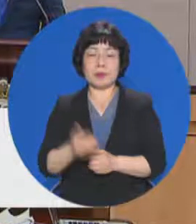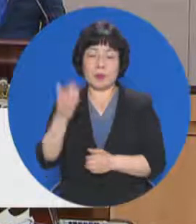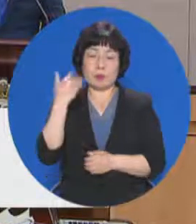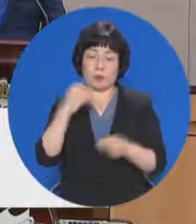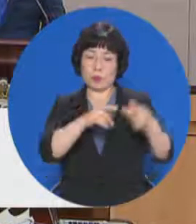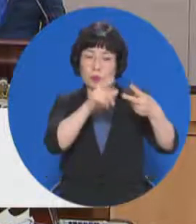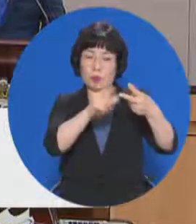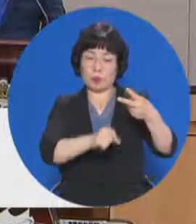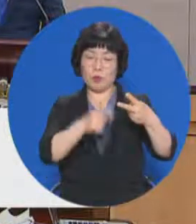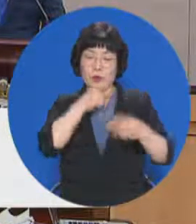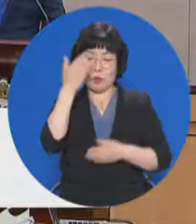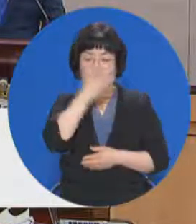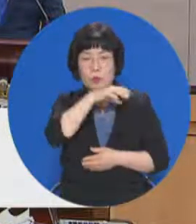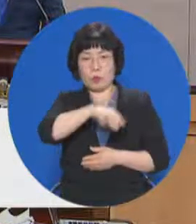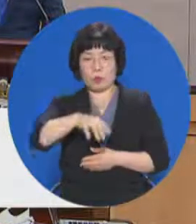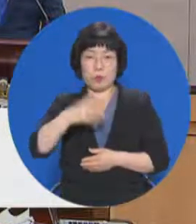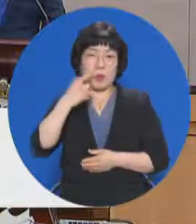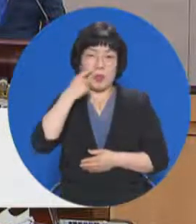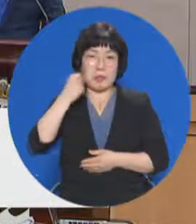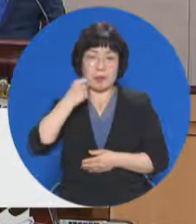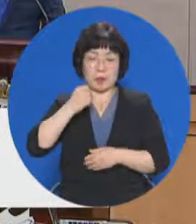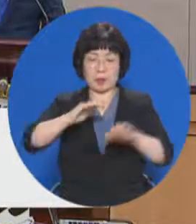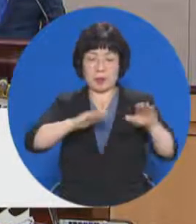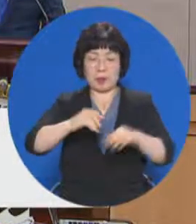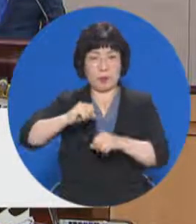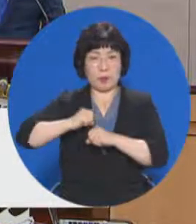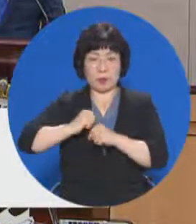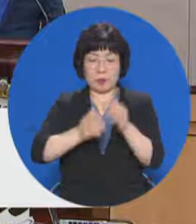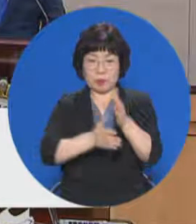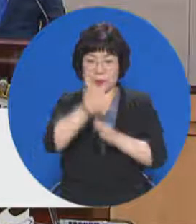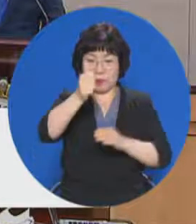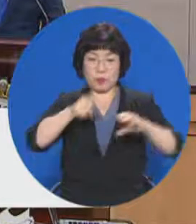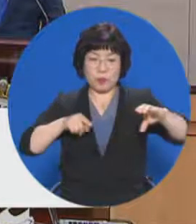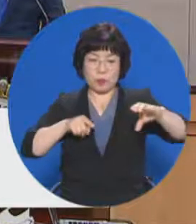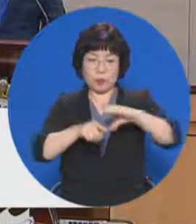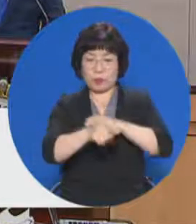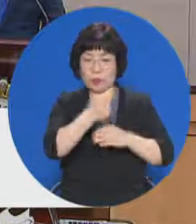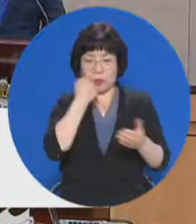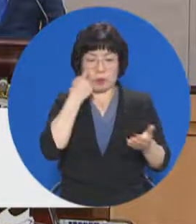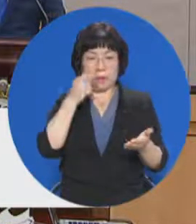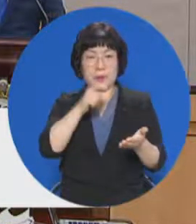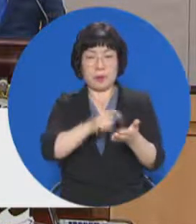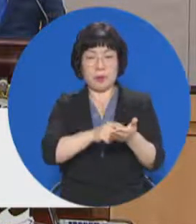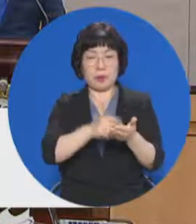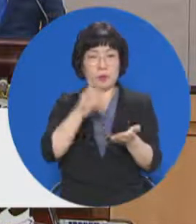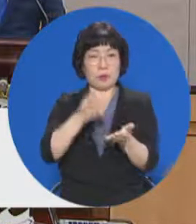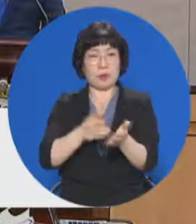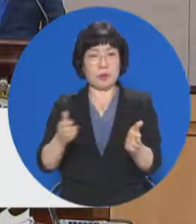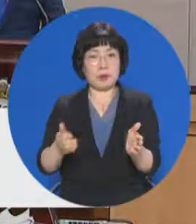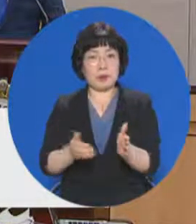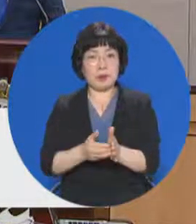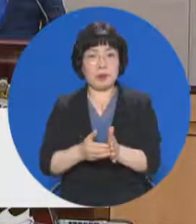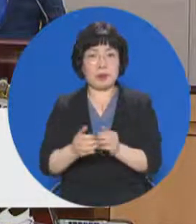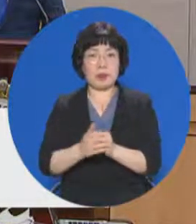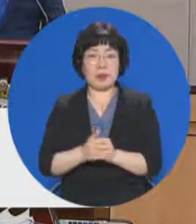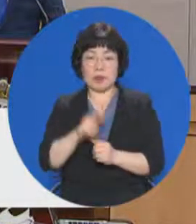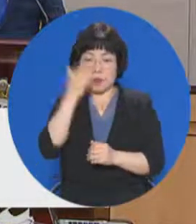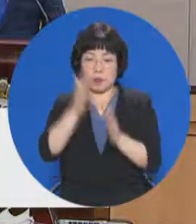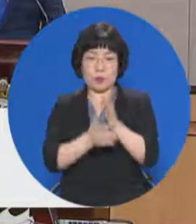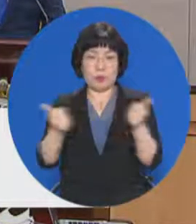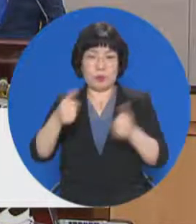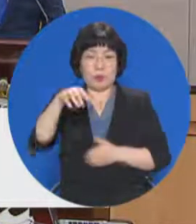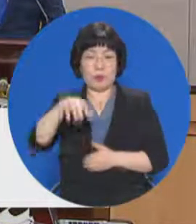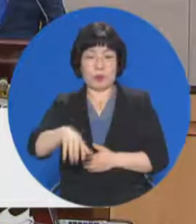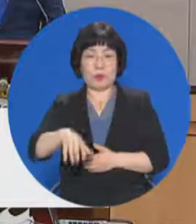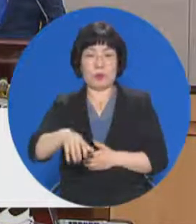지난달 여수 곳곳에서 일제 해군 기지로 추정되는 벙커가 발견됐다는 소식 전해드렸는데요. 오늘